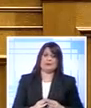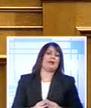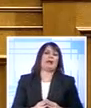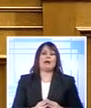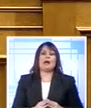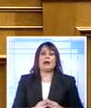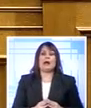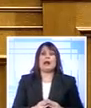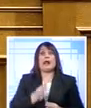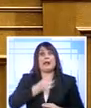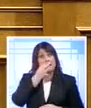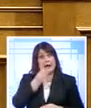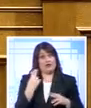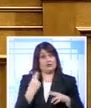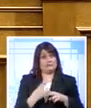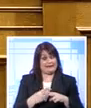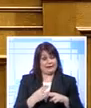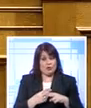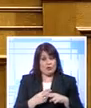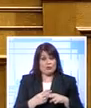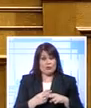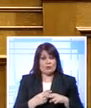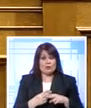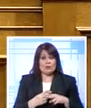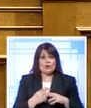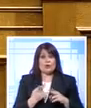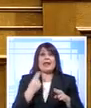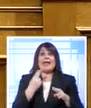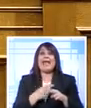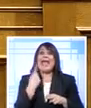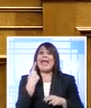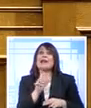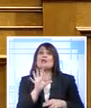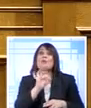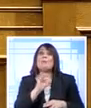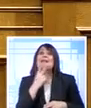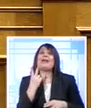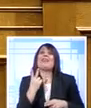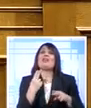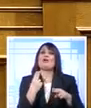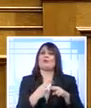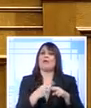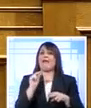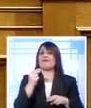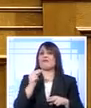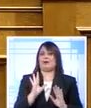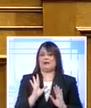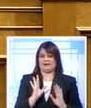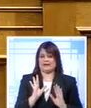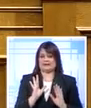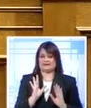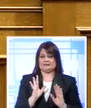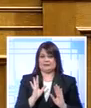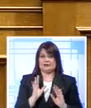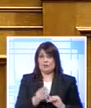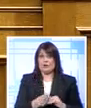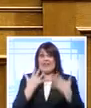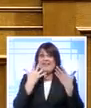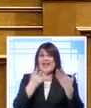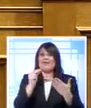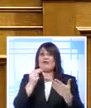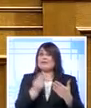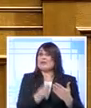Επισημαίνω βέβαια το γεγονός ότι ήδη επισήμως είστε με 152, ότι είναι πάνω από 10 αυτοί που τις